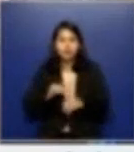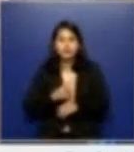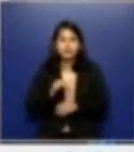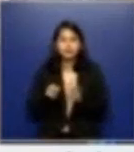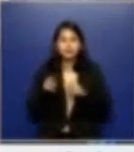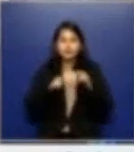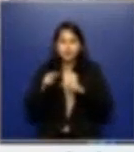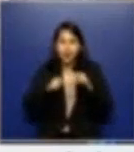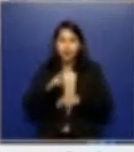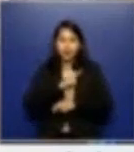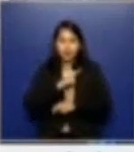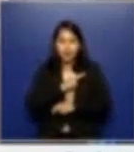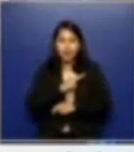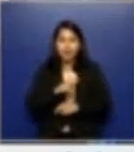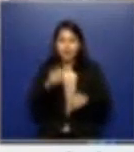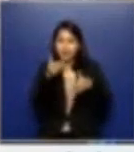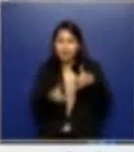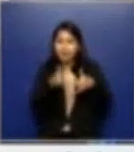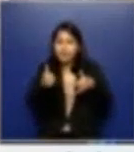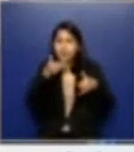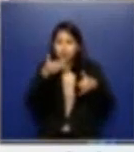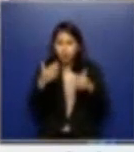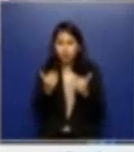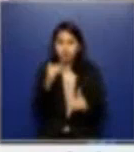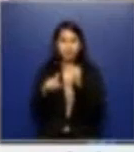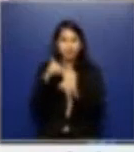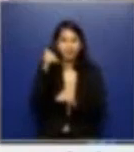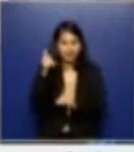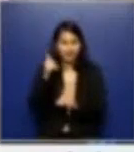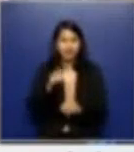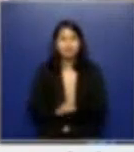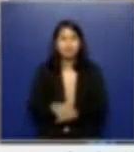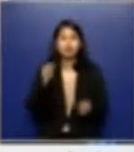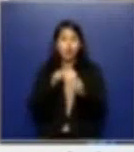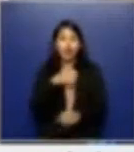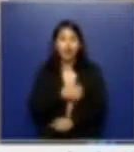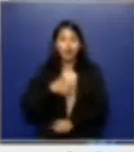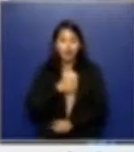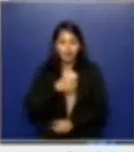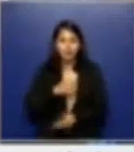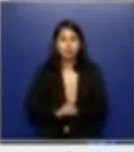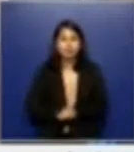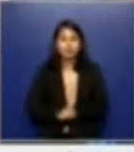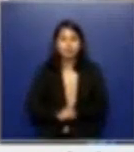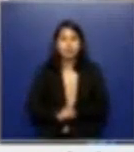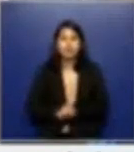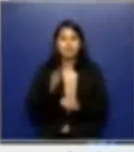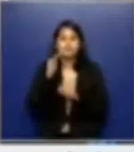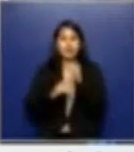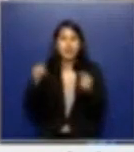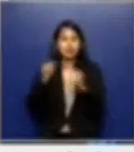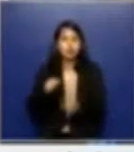ากให้ท่านรักษาฟอร์มสวยๆตลอดเพราะท่านพัฒนาการท่านดีแล้วนั่นพัฒนาการทางอารมณ์นะส่วนพัฒนาการทางปัญญา